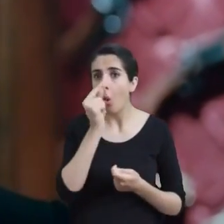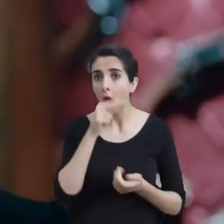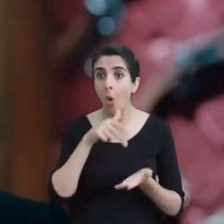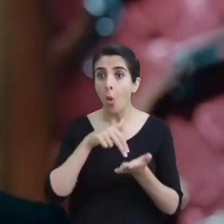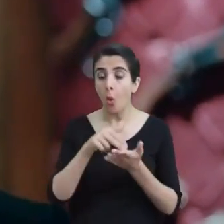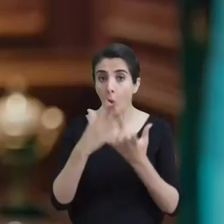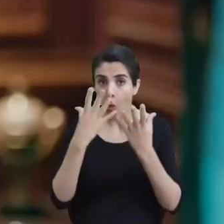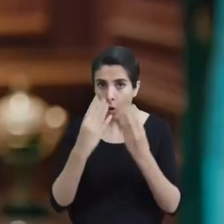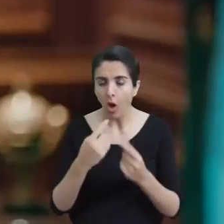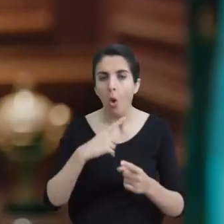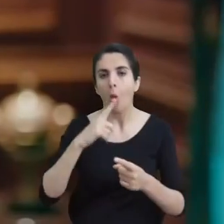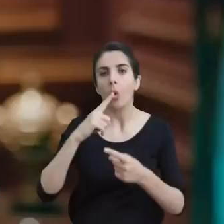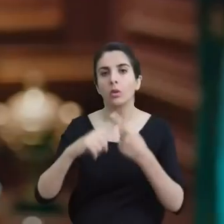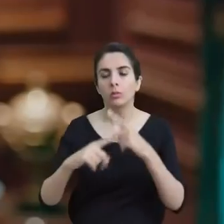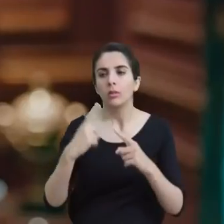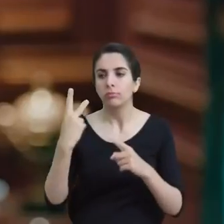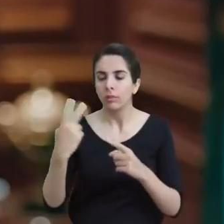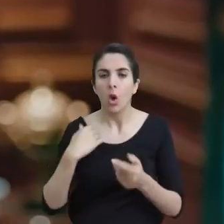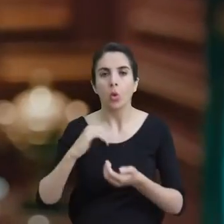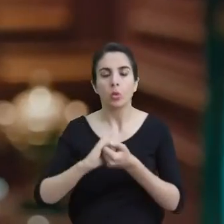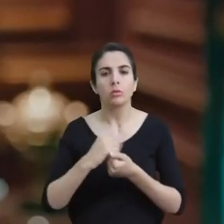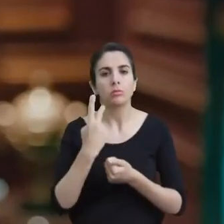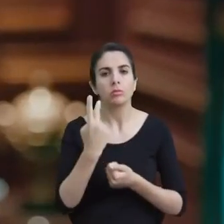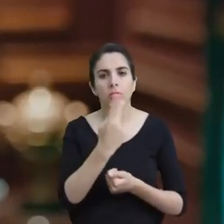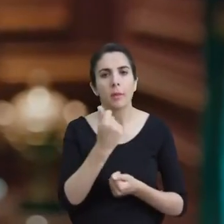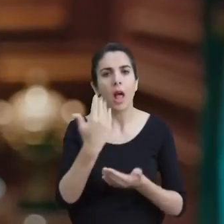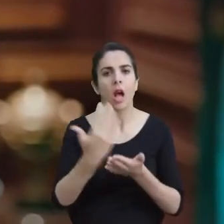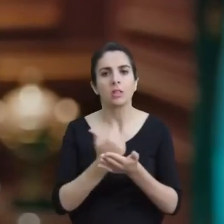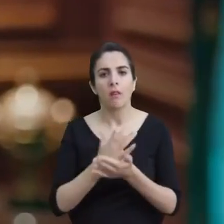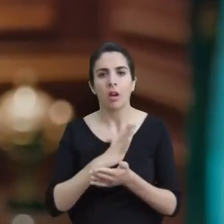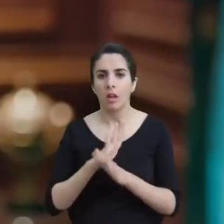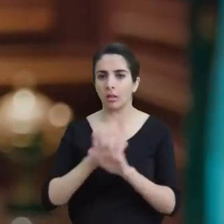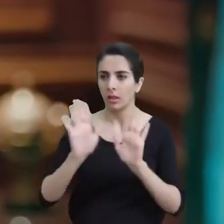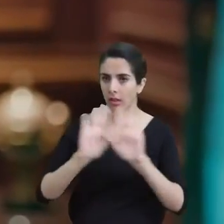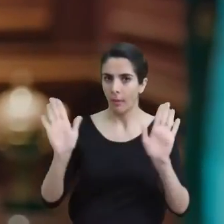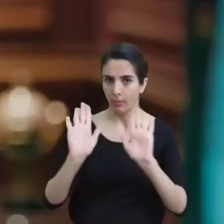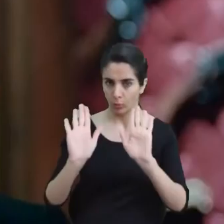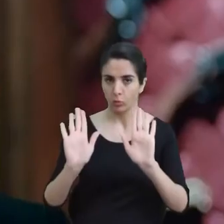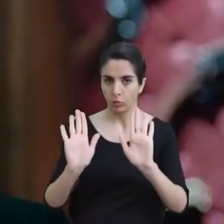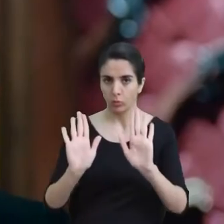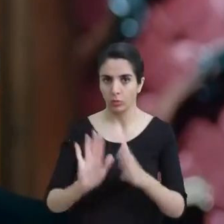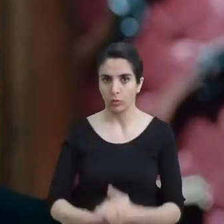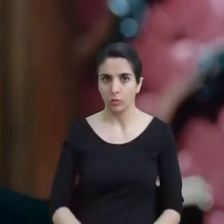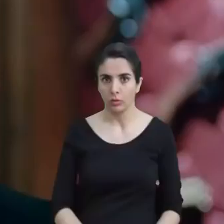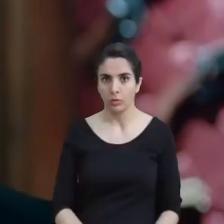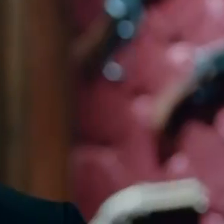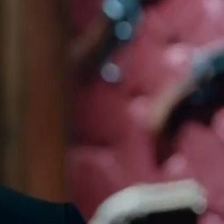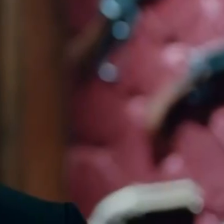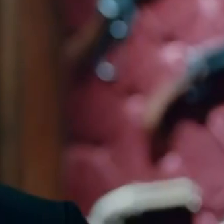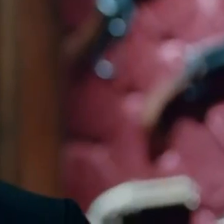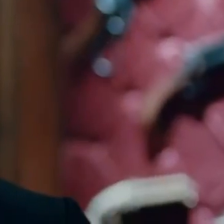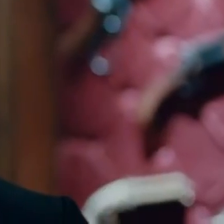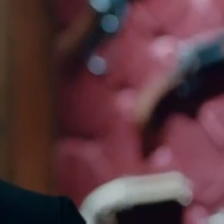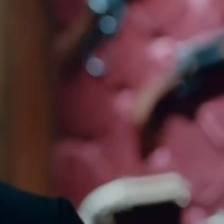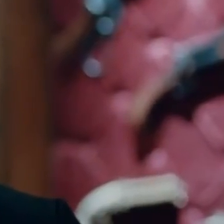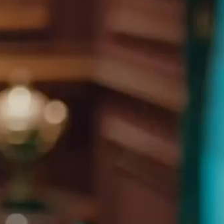kolay yürütürsem, Osmanlı'da, dostlarımda o kadar kazanır. Kâfi. Elini havaya kaldırıp konuşmayı kesti.